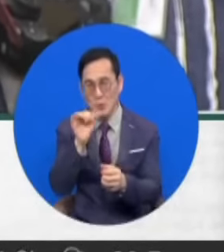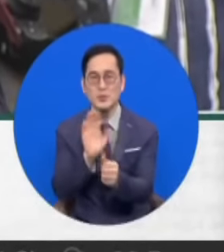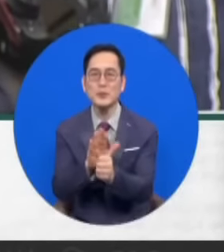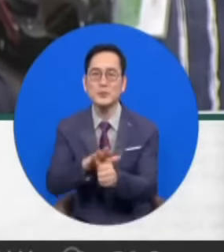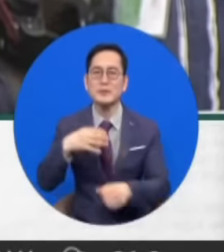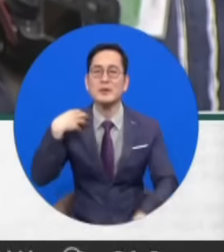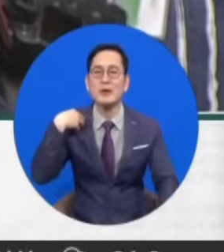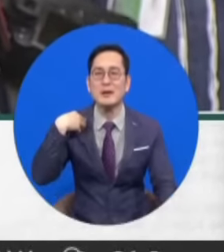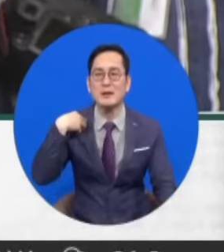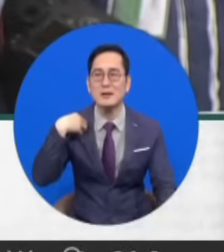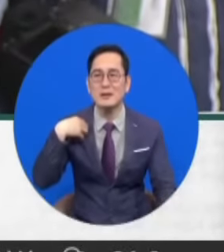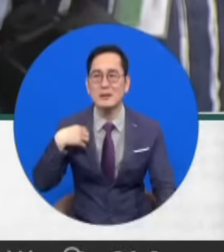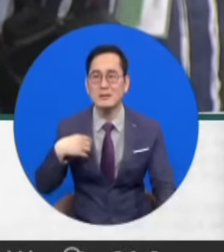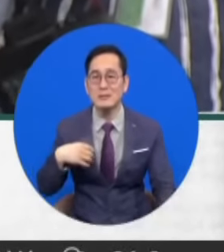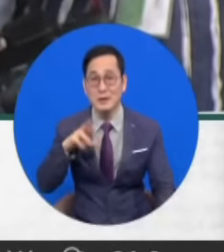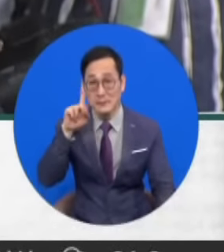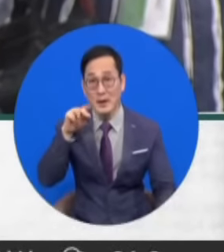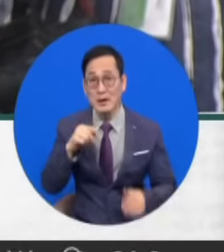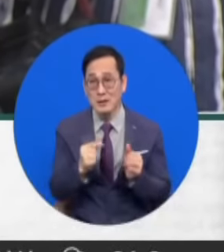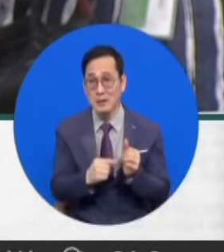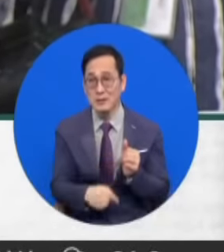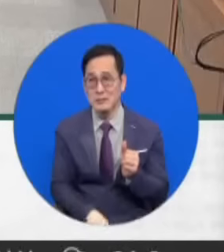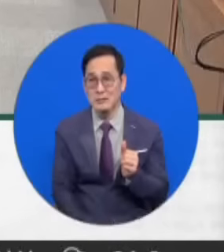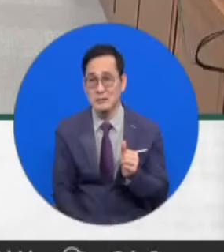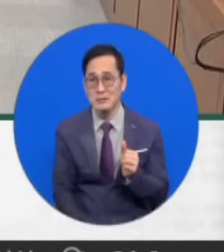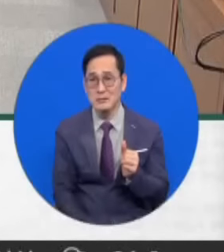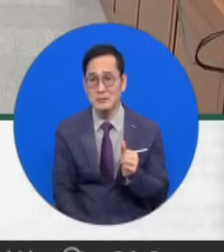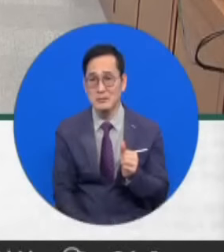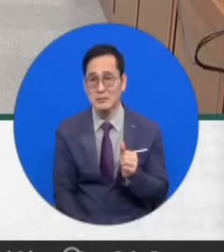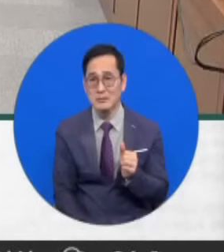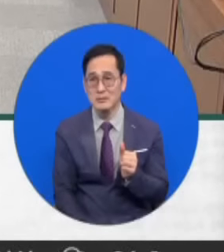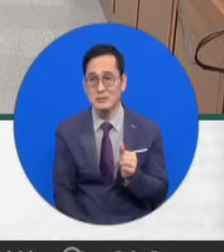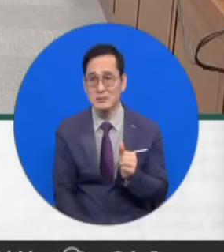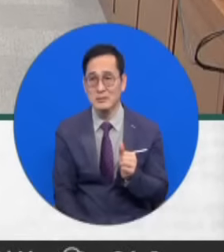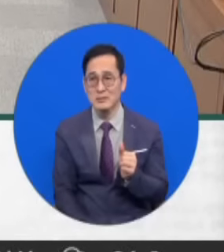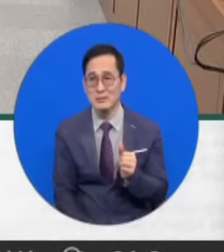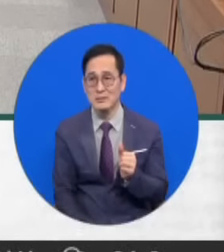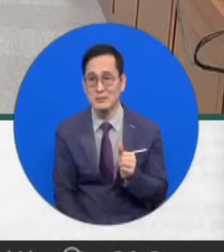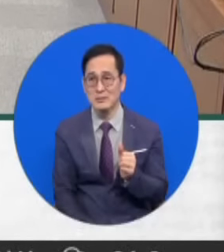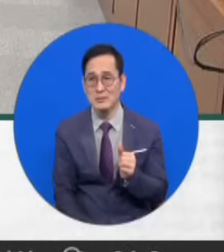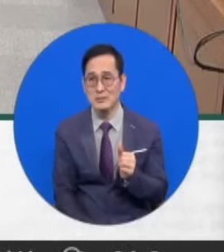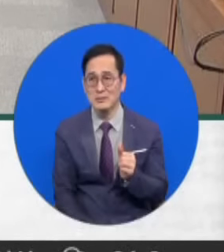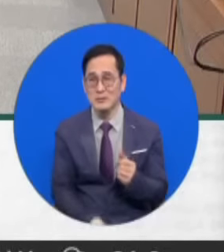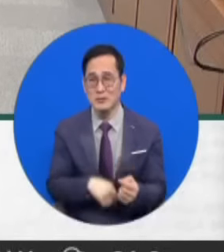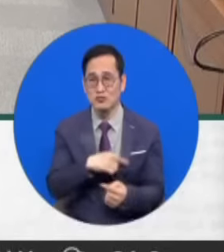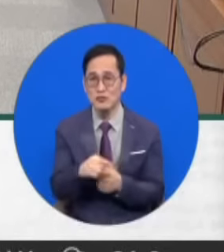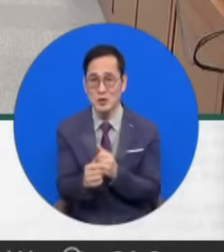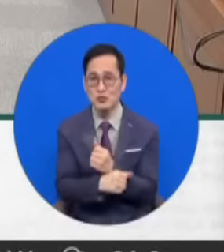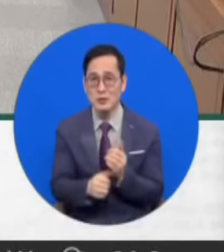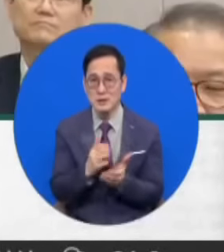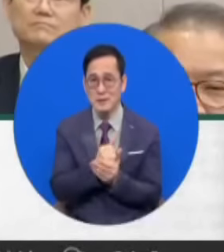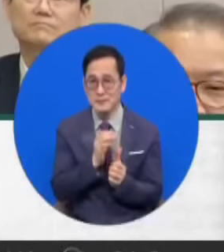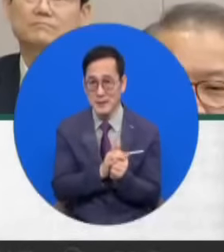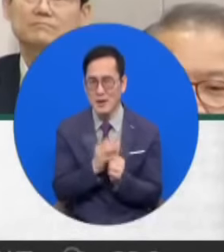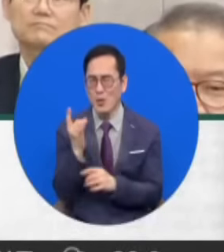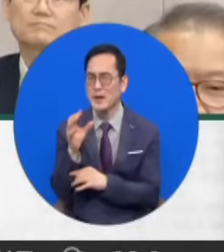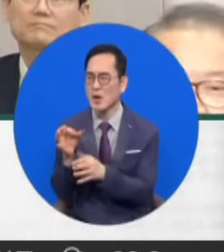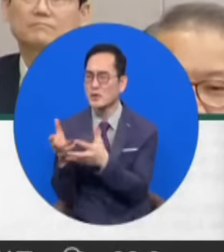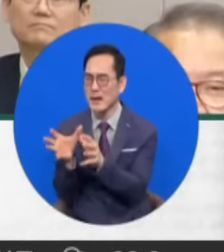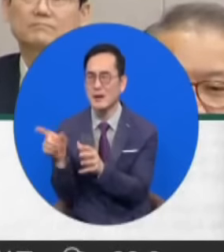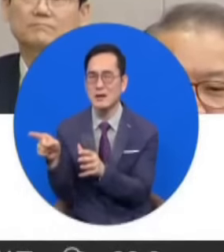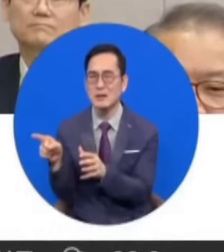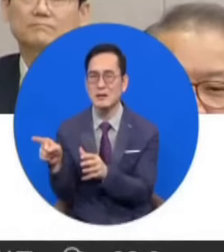건데 박찬대 원내대표가 이제 운영위원장을 지금 맡았잖아요. 원래 여당이 운영위원장을